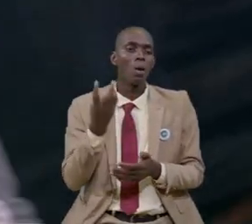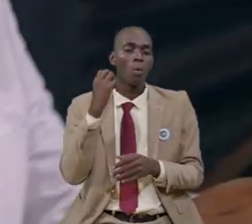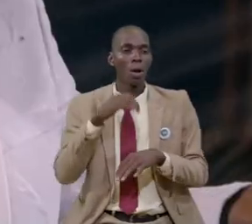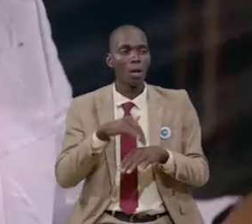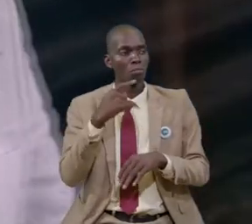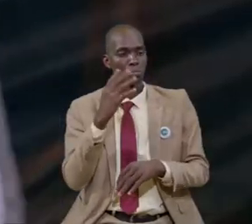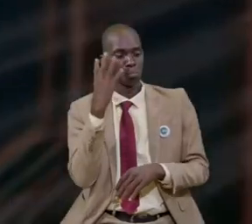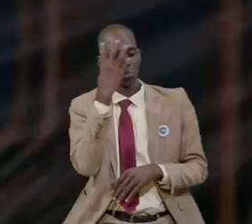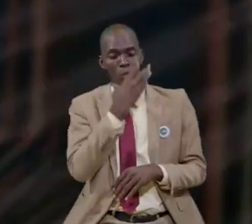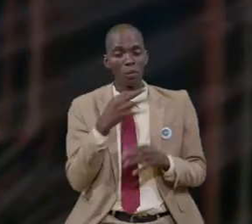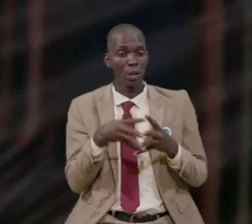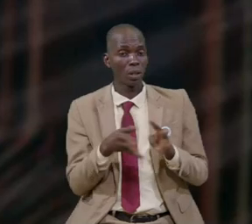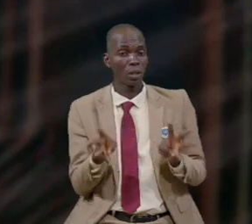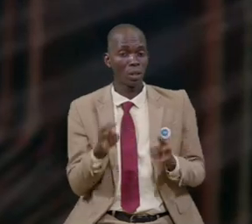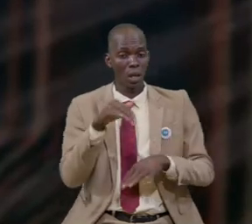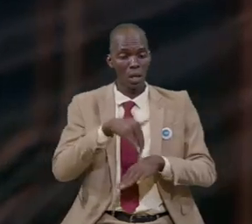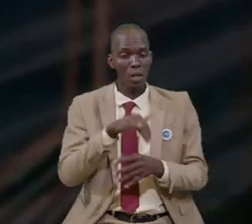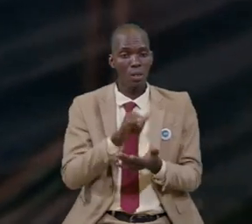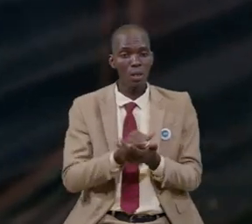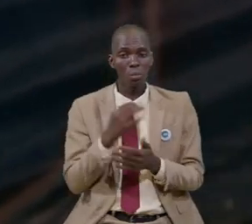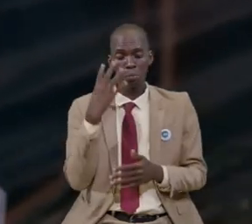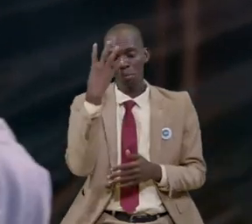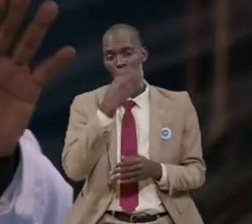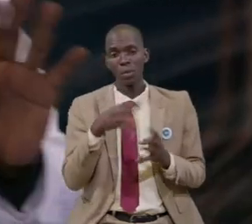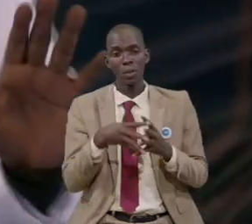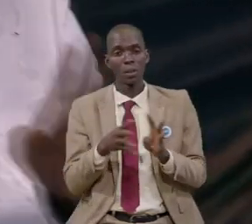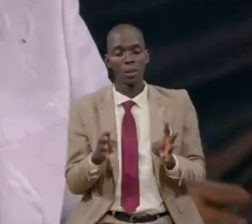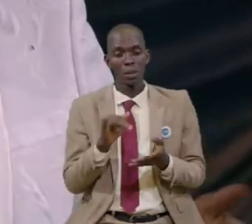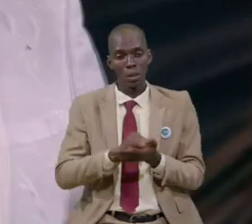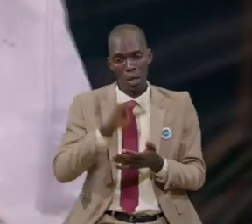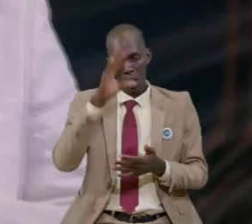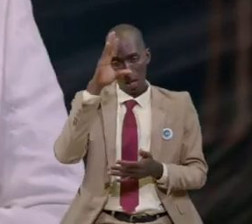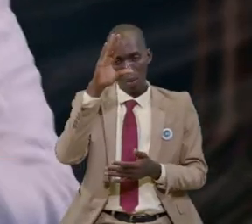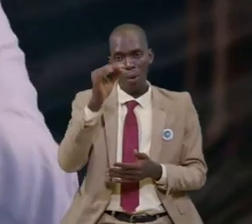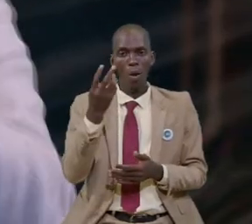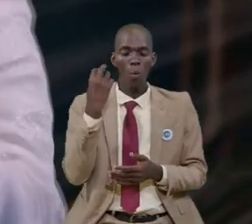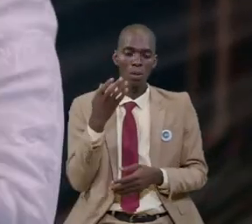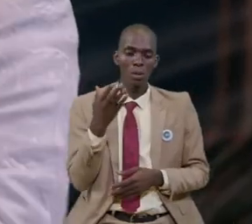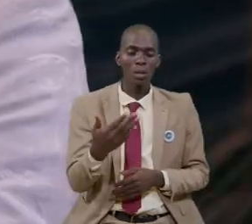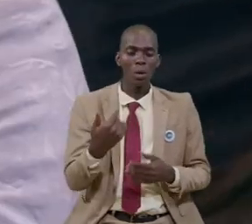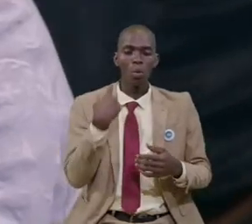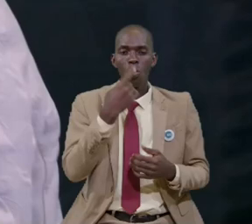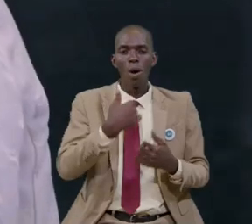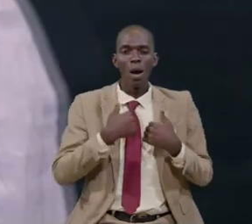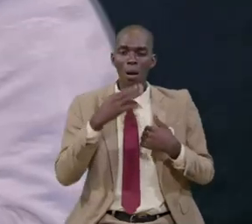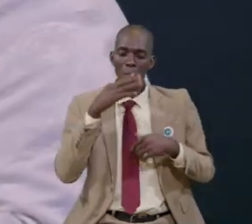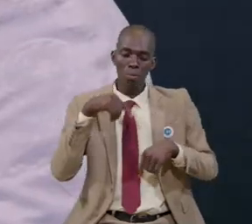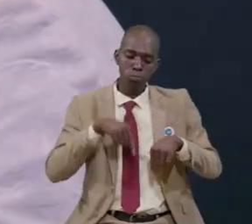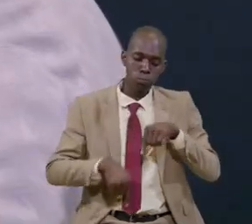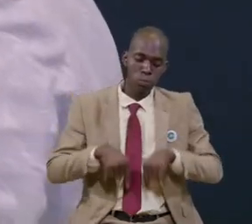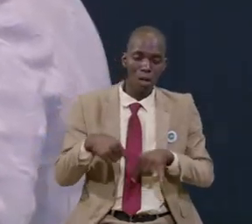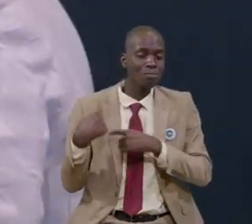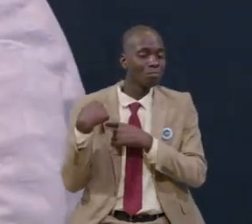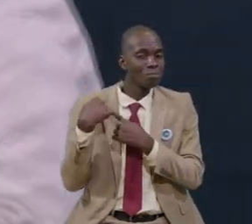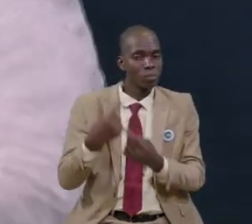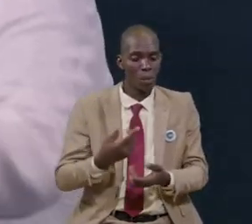pourrais-je vous rappeler l'homme à la porte appelé Belle qui était paralysé et né paralytique